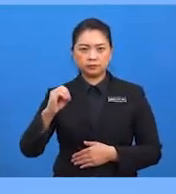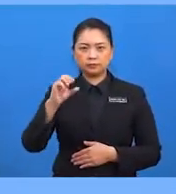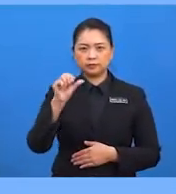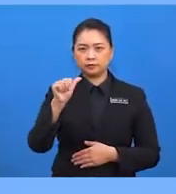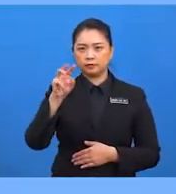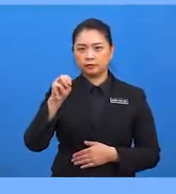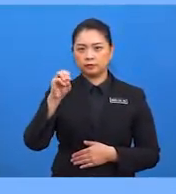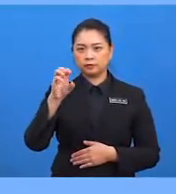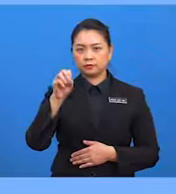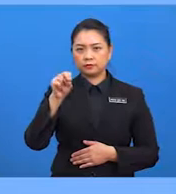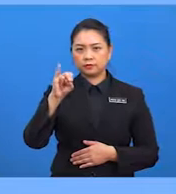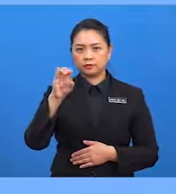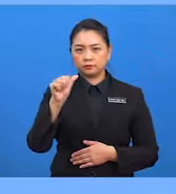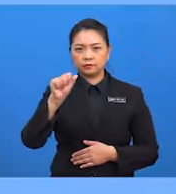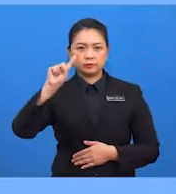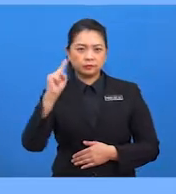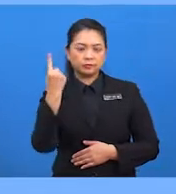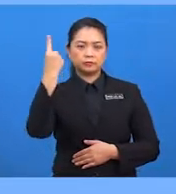molekul amonia sahaja.